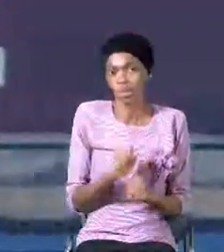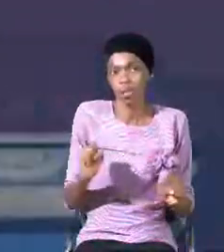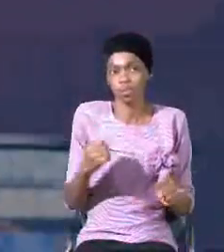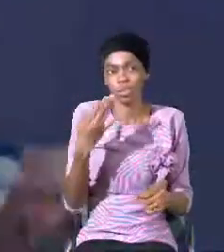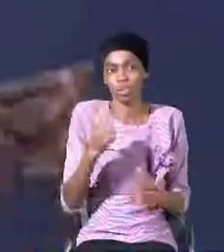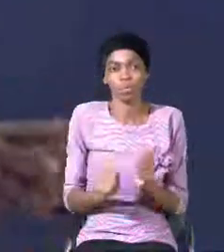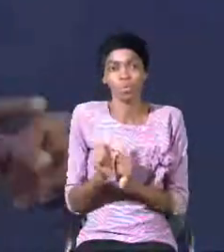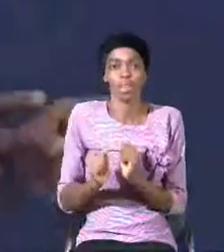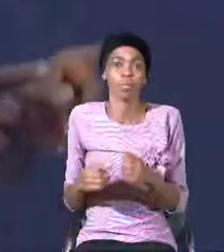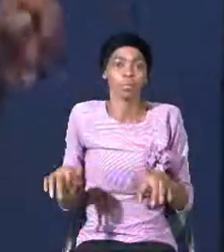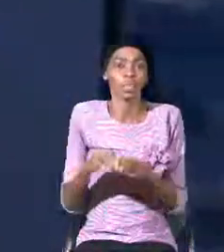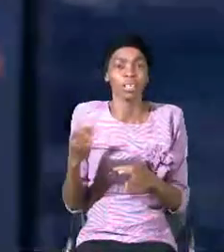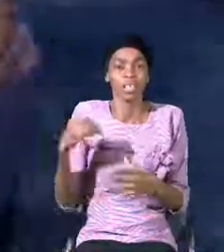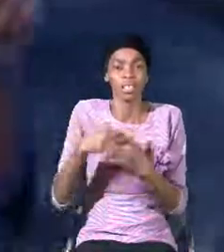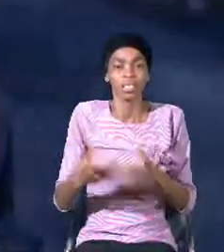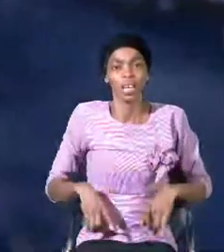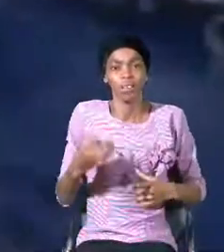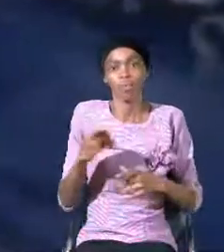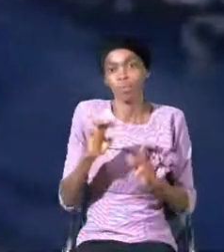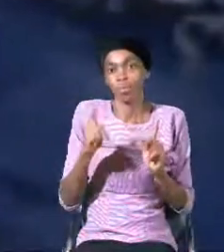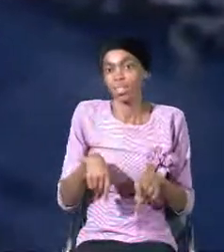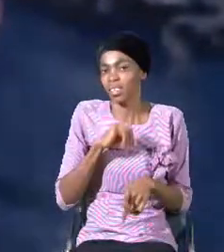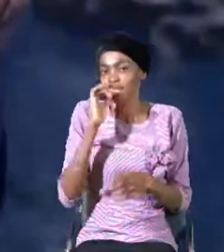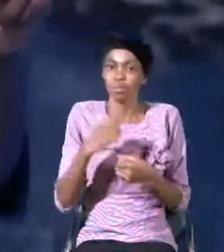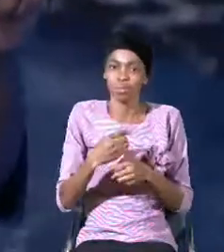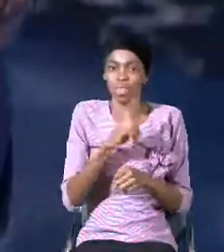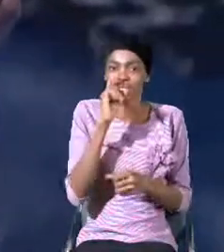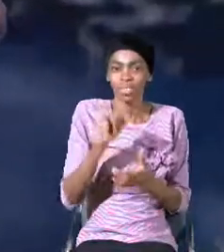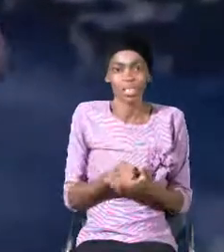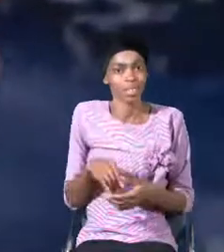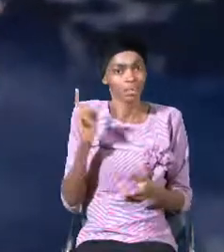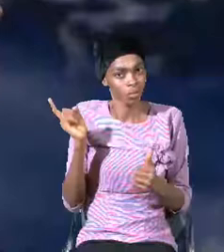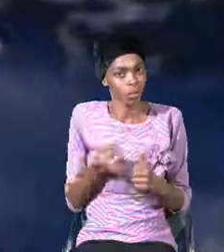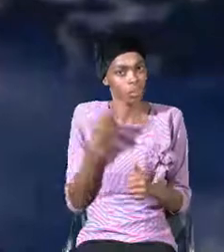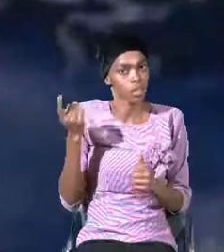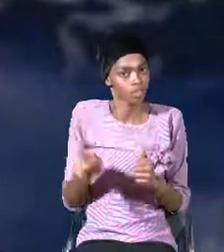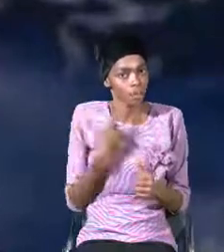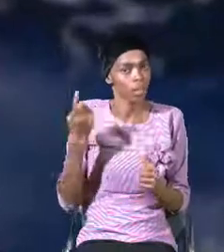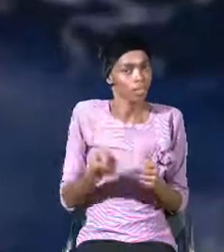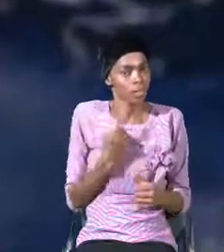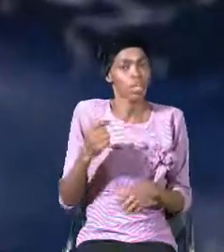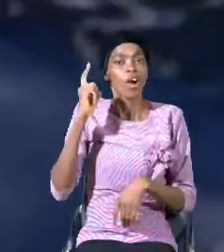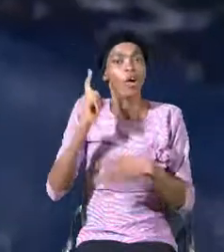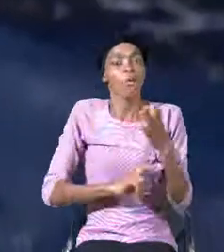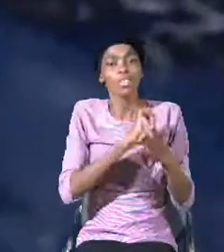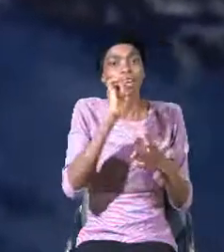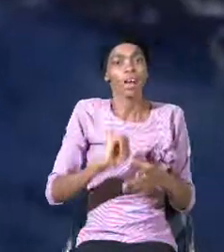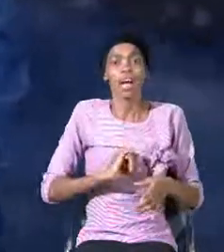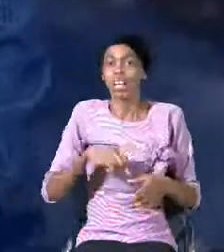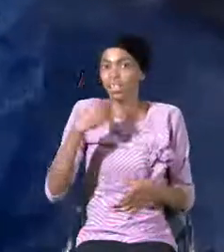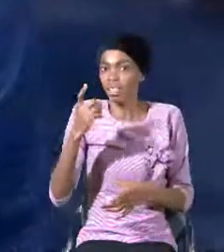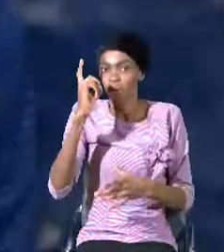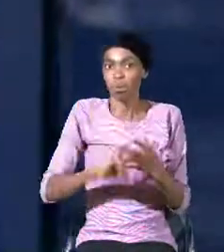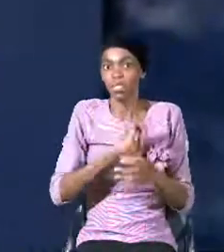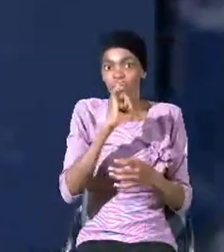d'une personne, c'est de se rassurer que premièrement, quel que soit ce que je bâtis, quel que soit ce que je